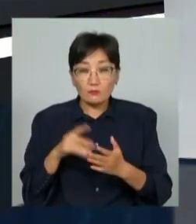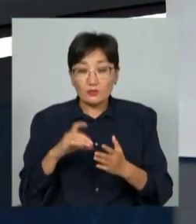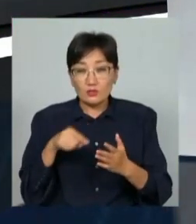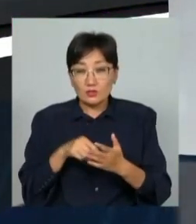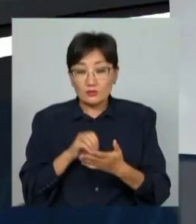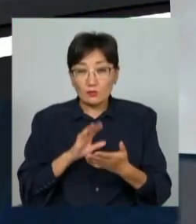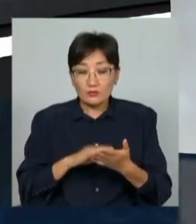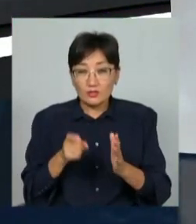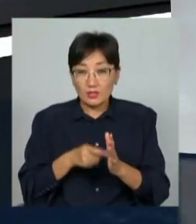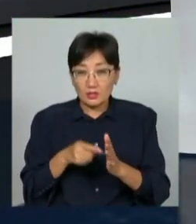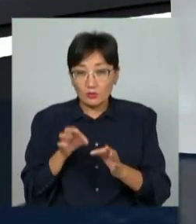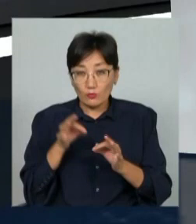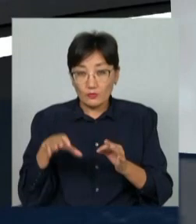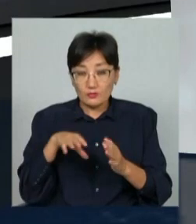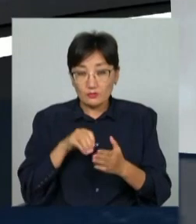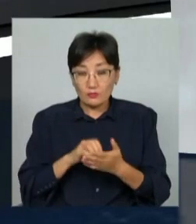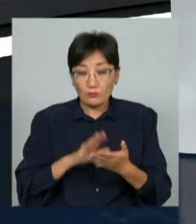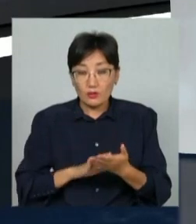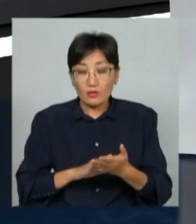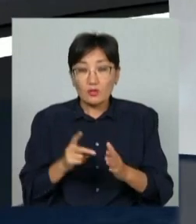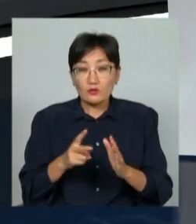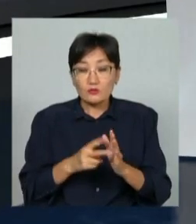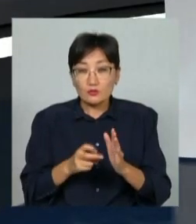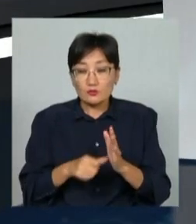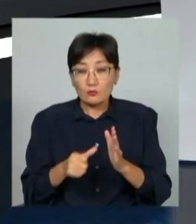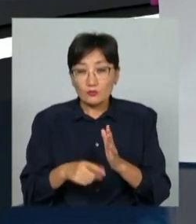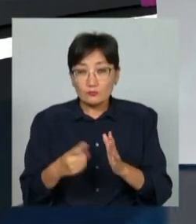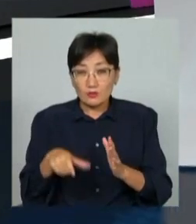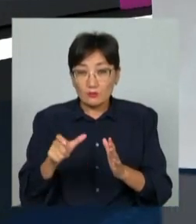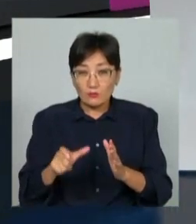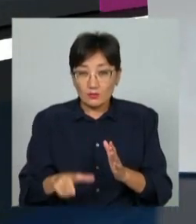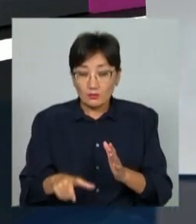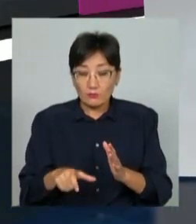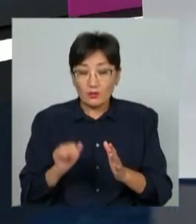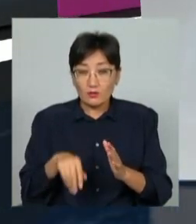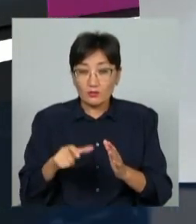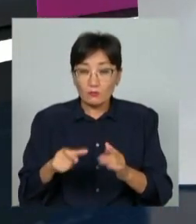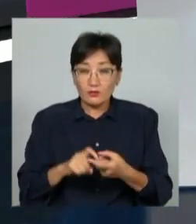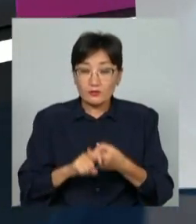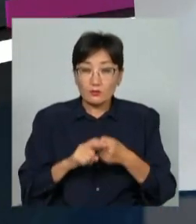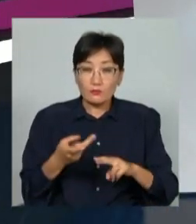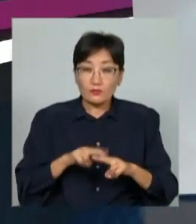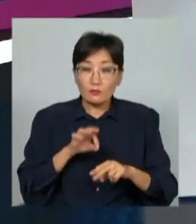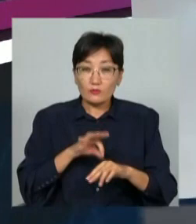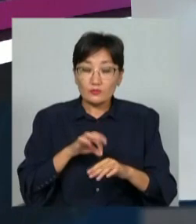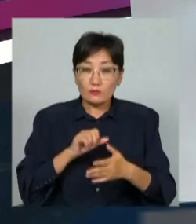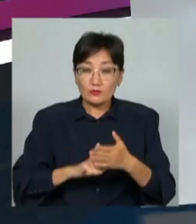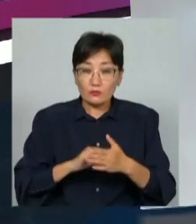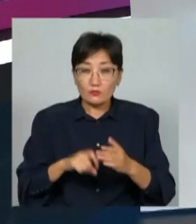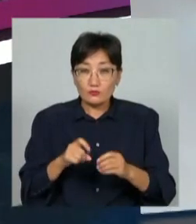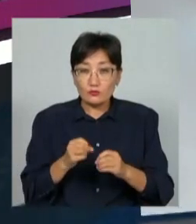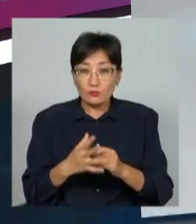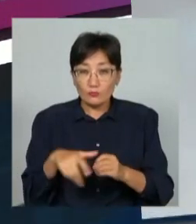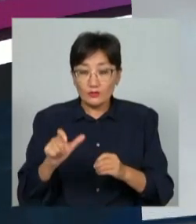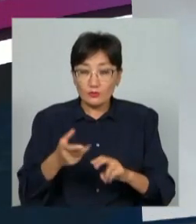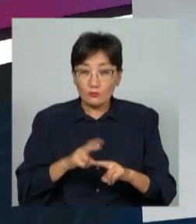қалаларында және Қарағанды облысында. Пандемия басталғалы 761 мыңдай тұрғын ауруға шалдыққан. Ал кеше осы індеттің салдарынан 115